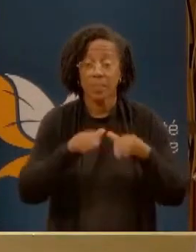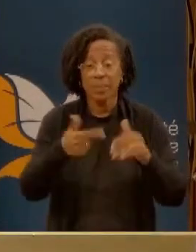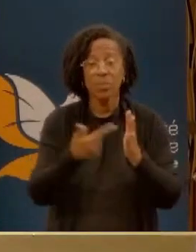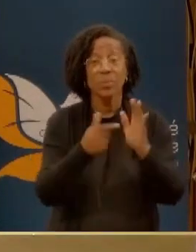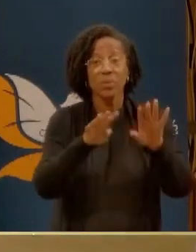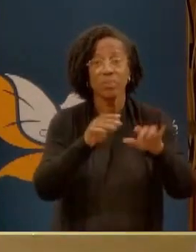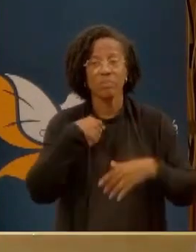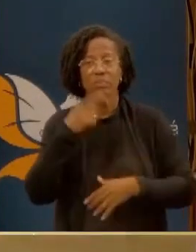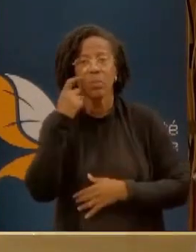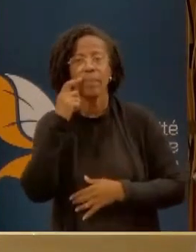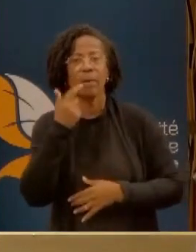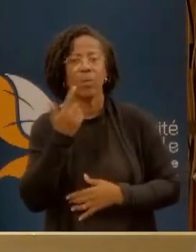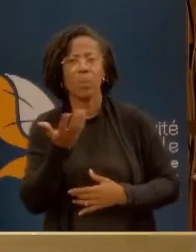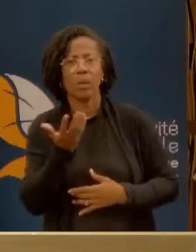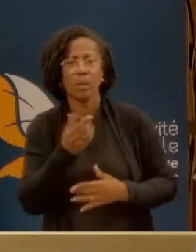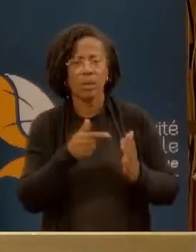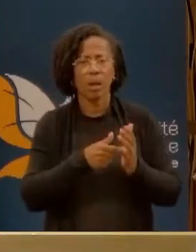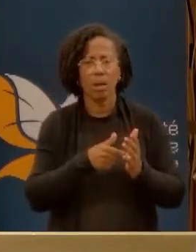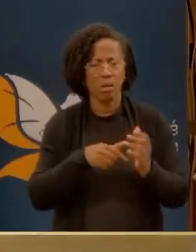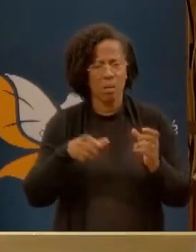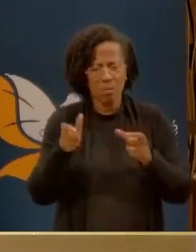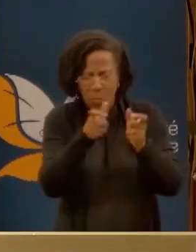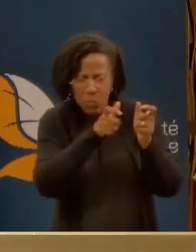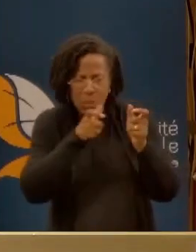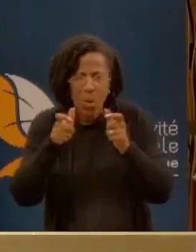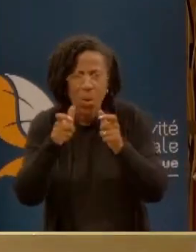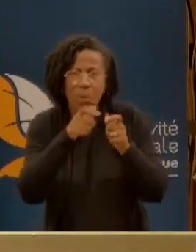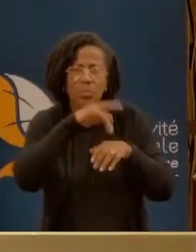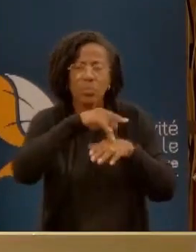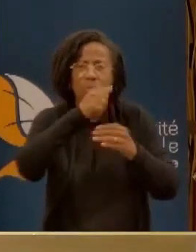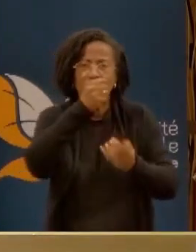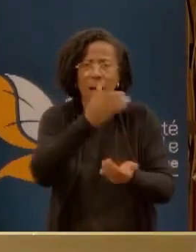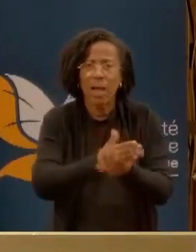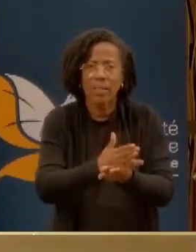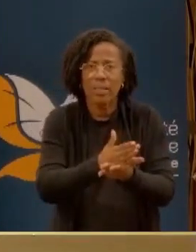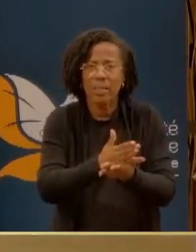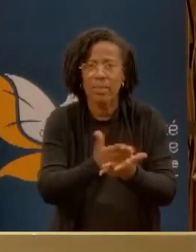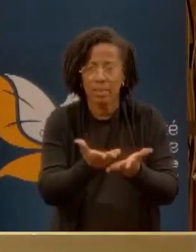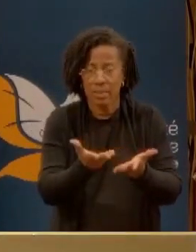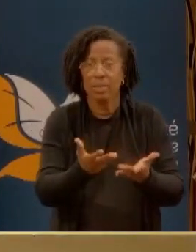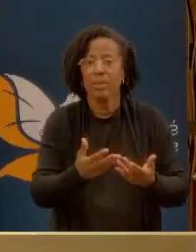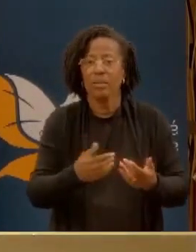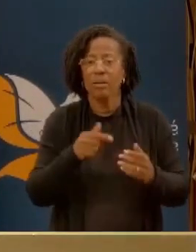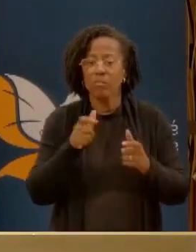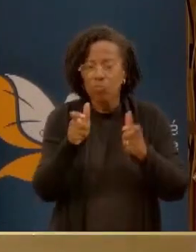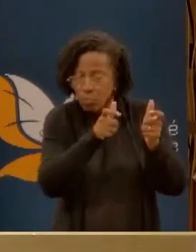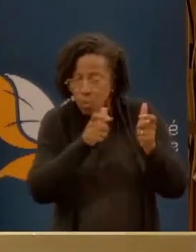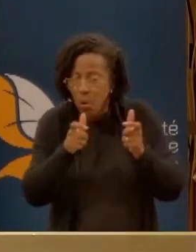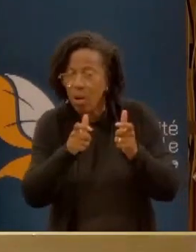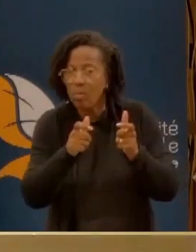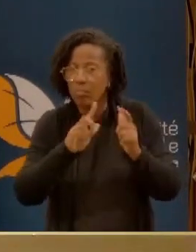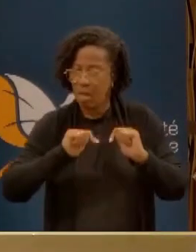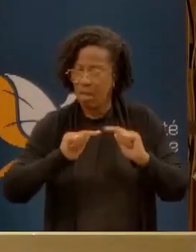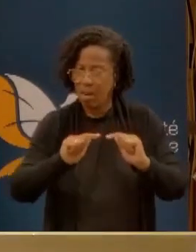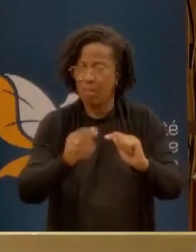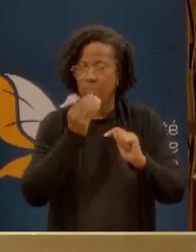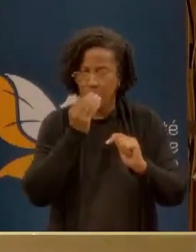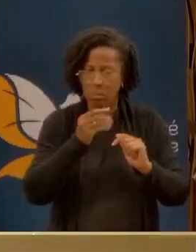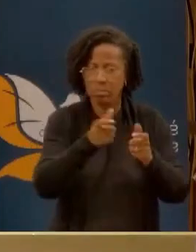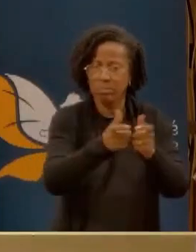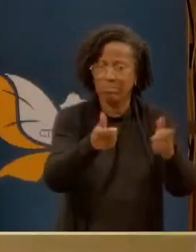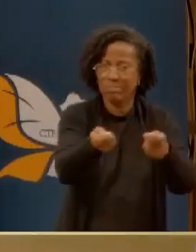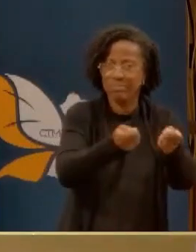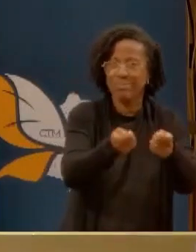on a constaté, lorsque les contrôles se sont arrêtés, parce qu'à un moment donné, tant qu'il y avait les contrôles, les distributeurs jouaient le